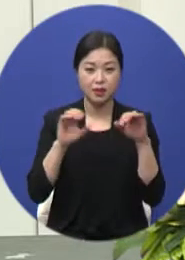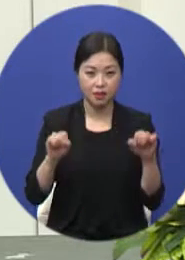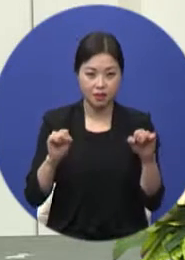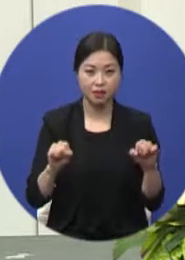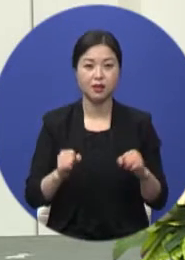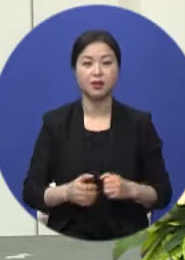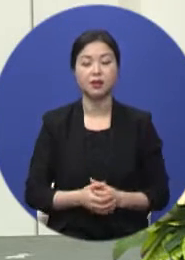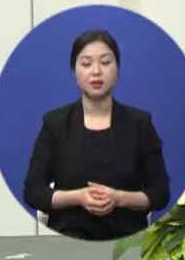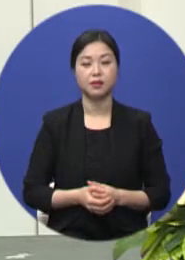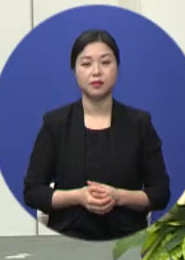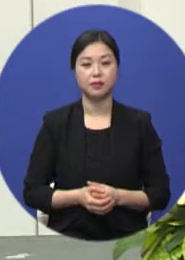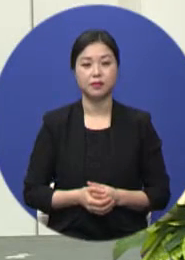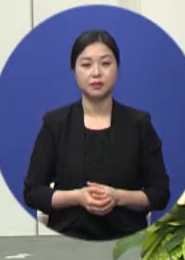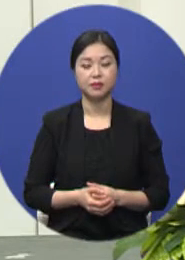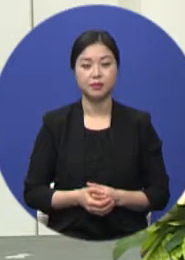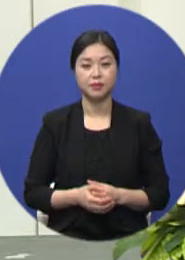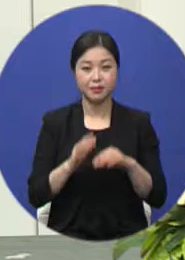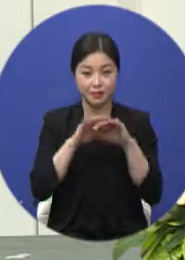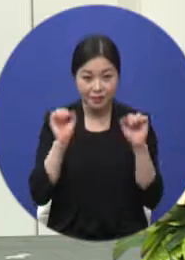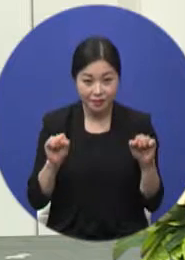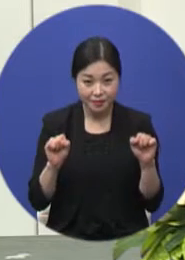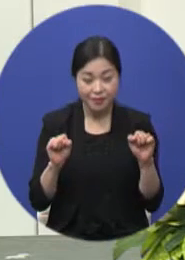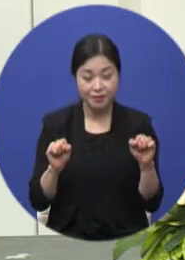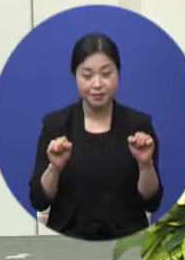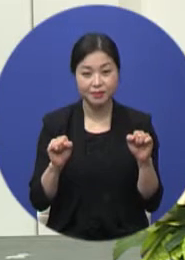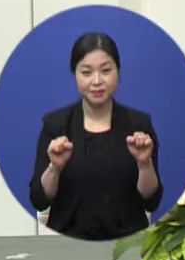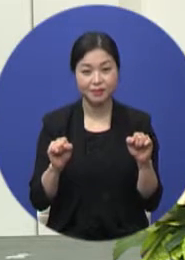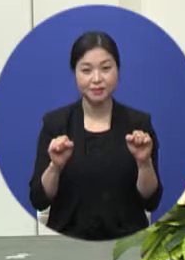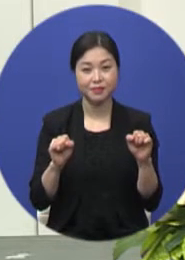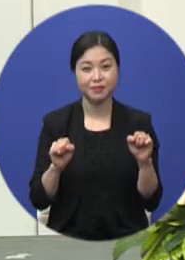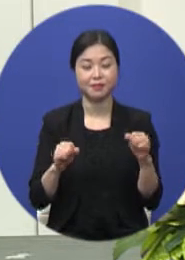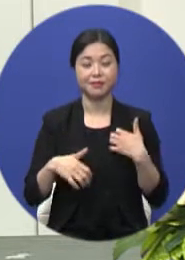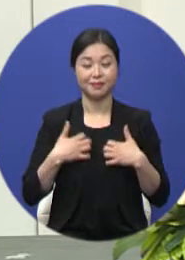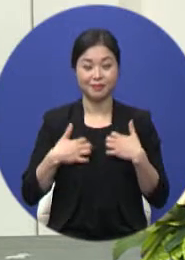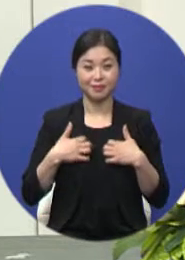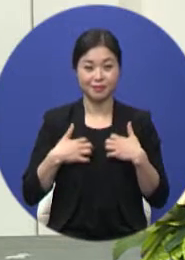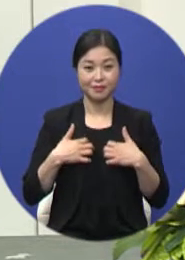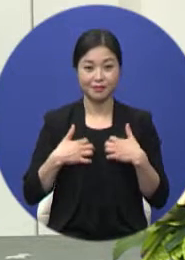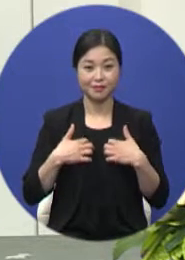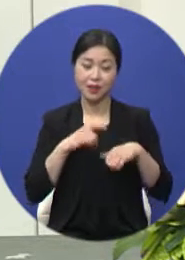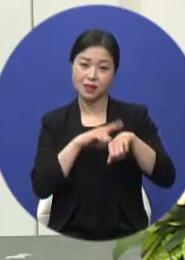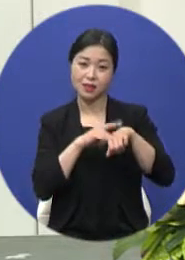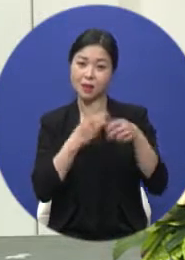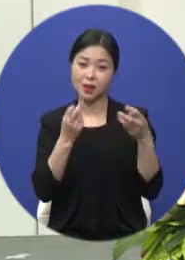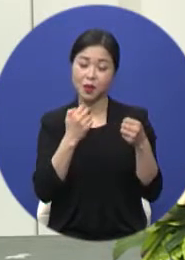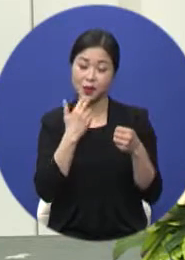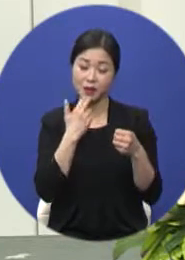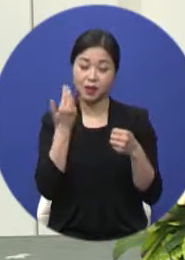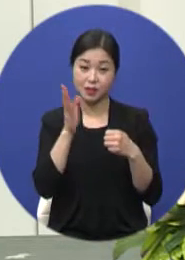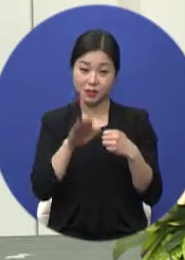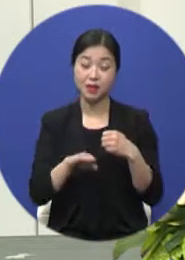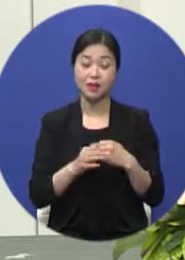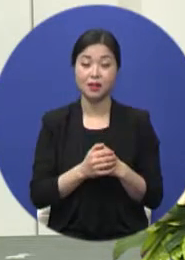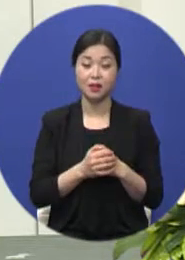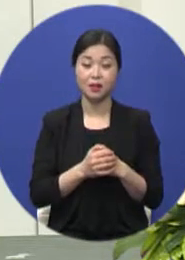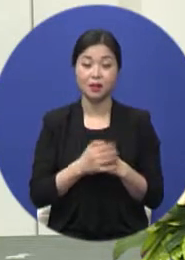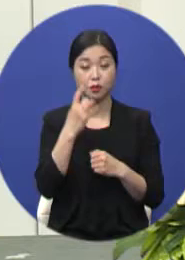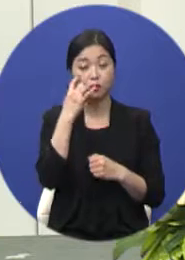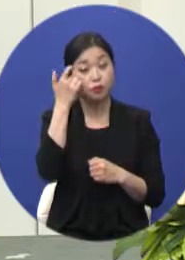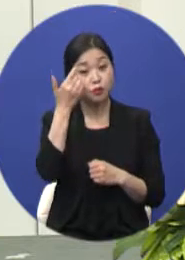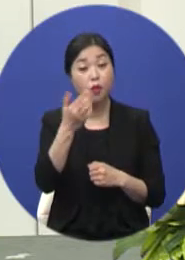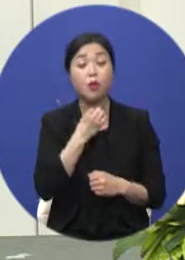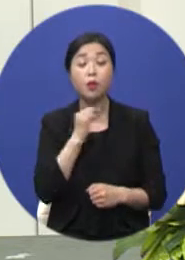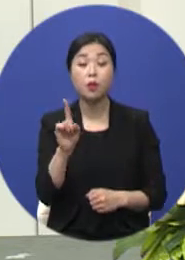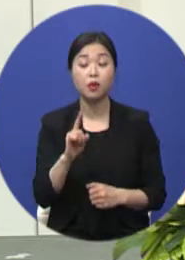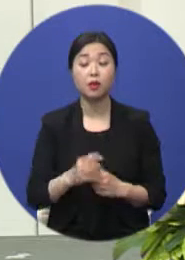안녕하세요. 안녕하세요, 박사님. 네, 아유, 반갑습니다. 네. 시간이 얼마 남지 네. 않았지만 네, 궁금하신 아니, 게 어떤